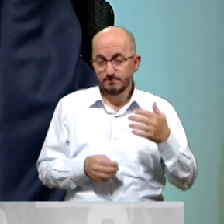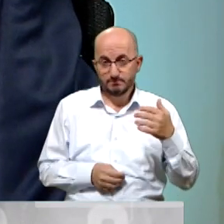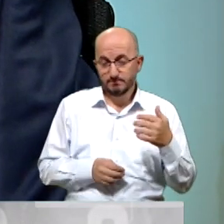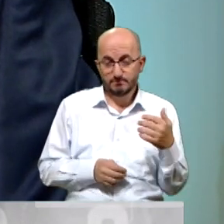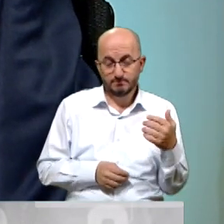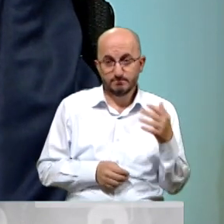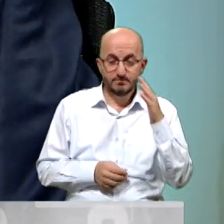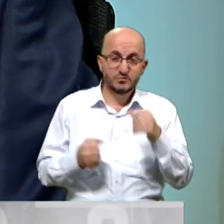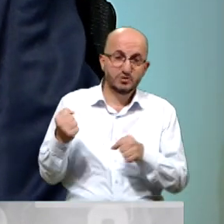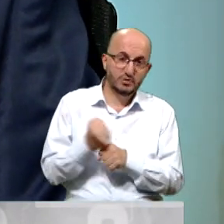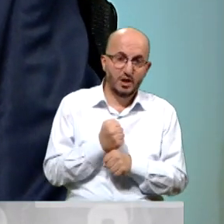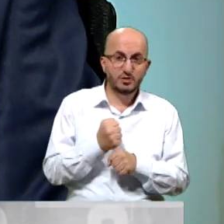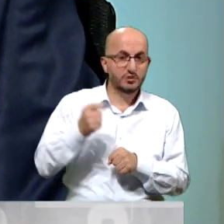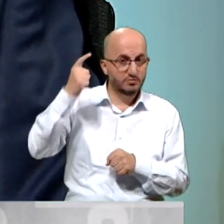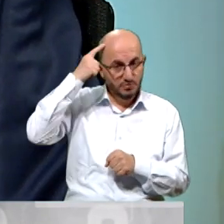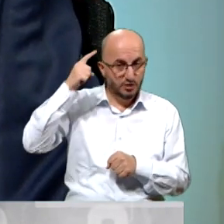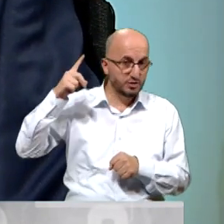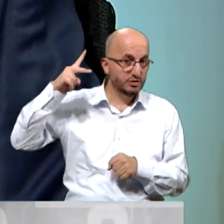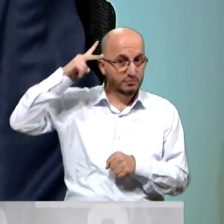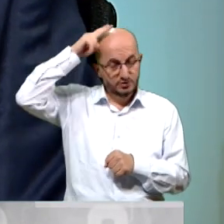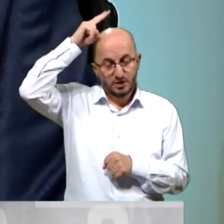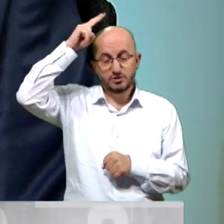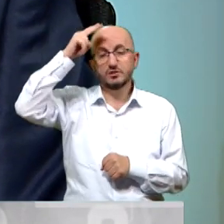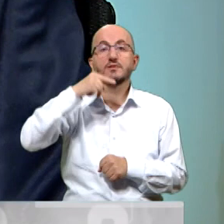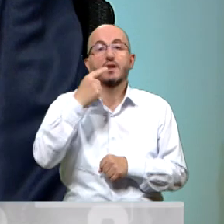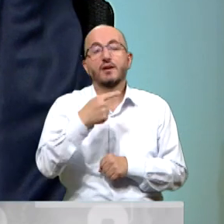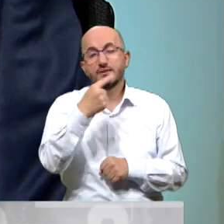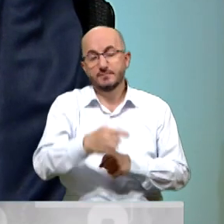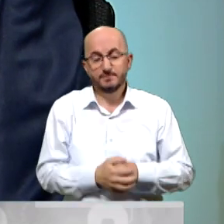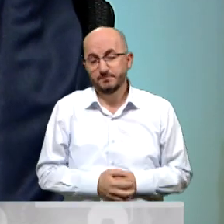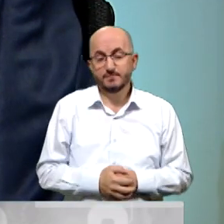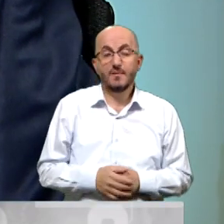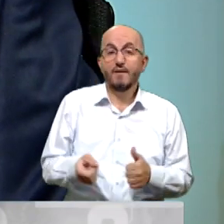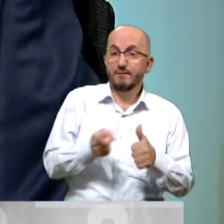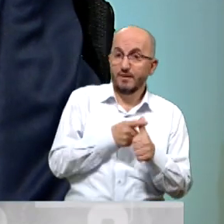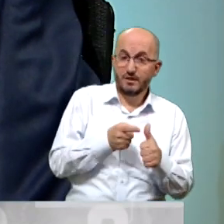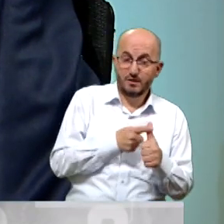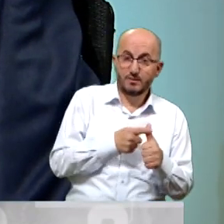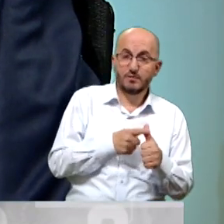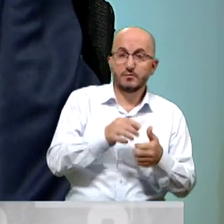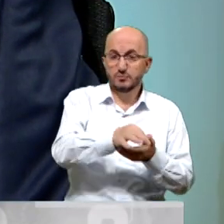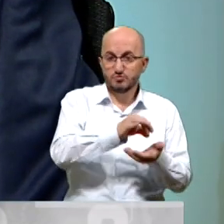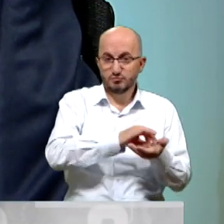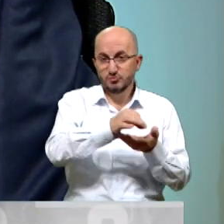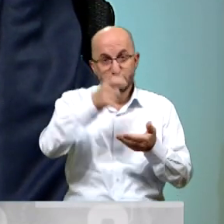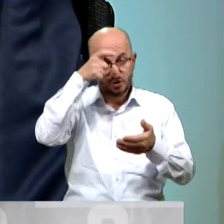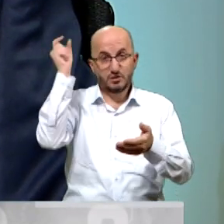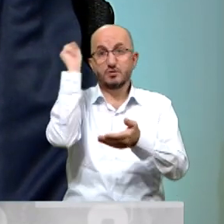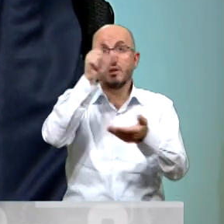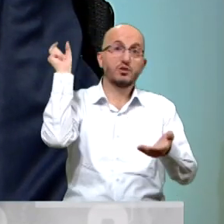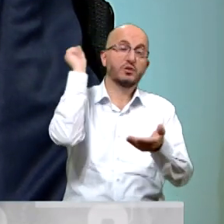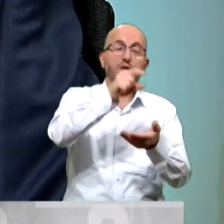hani taş, baş, tıraş derler. Taş, baş, tıraş. Yani evvela Müzdelife'de şeytan